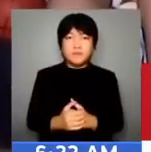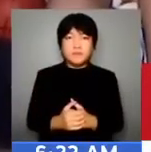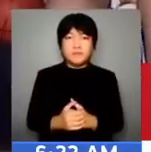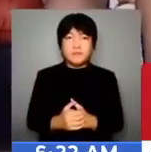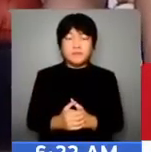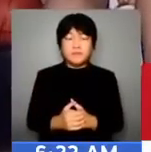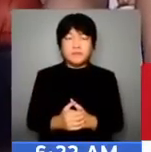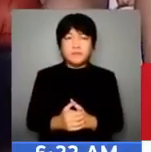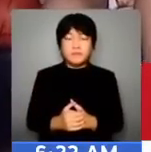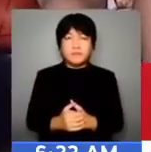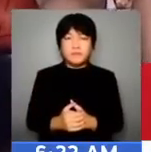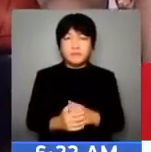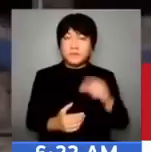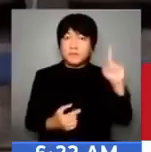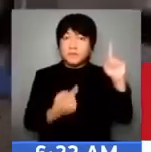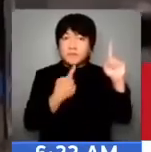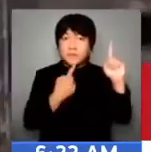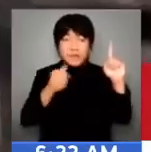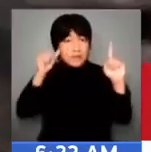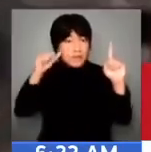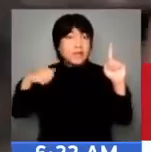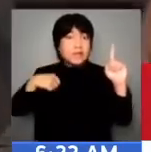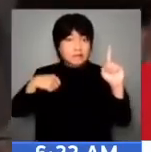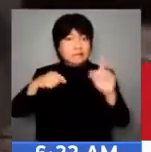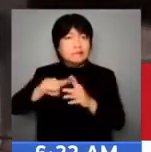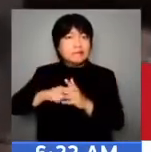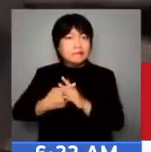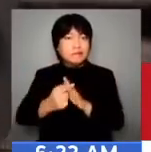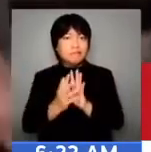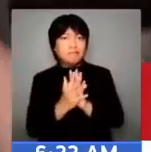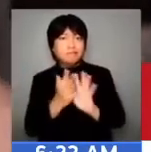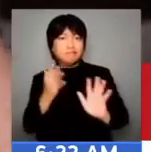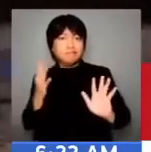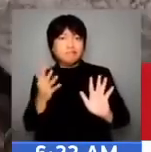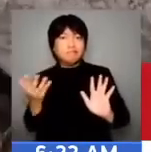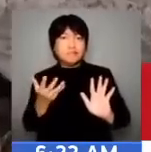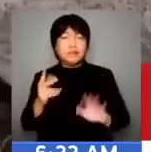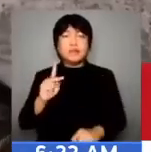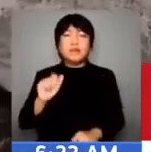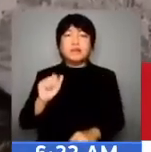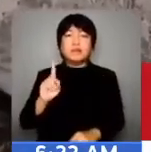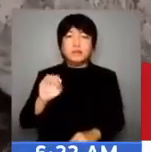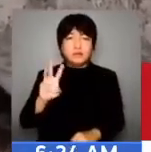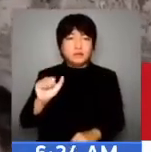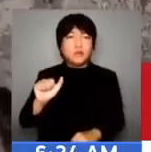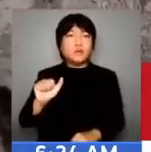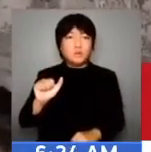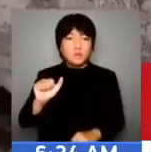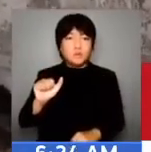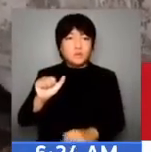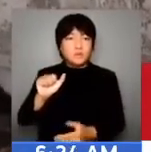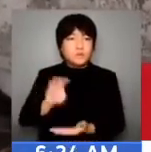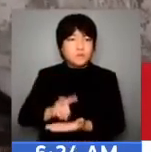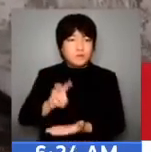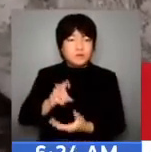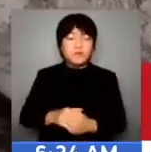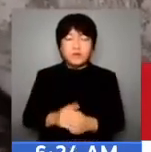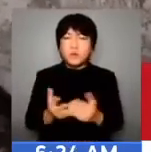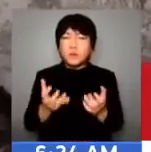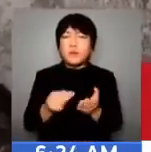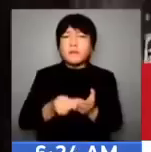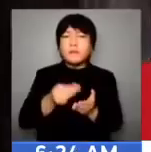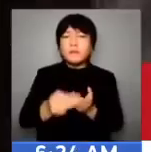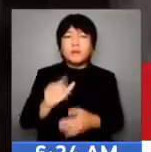Kagabi pa nakapila sa labas ng Kadiwa store sa tanggapan ng Department of Agriculture si Jeline para makabili ng 25 pesos per kilo na